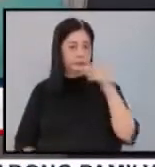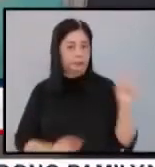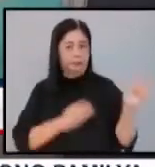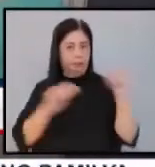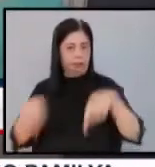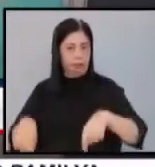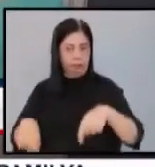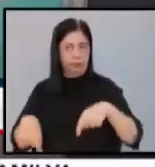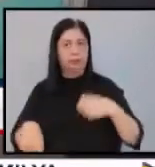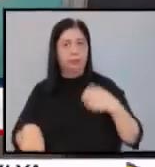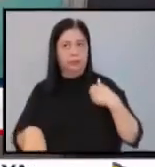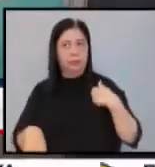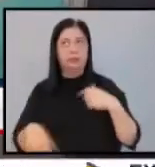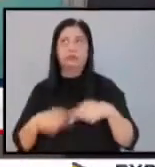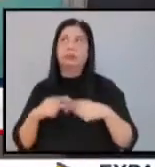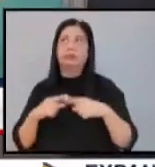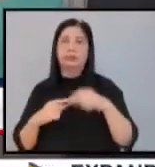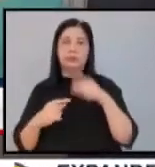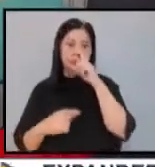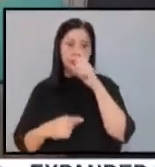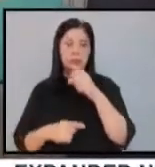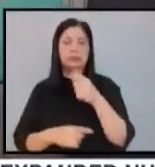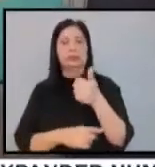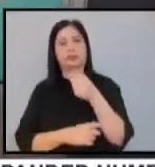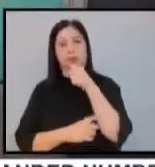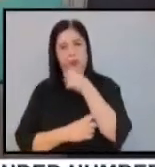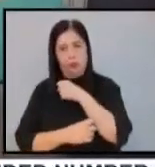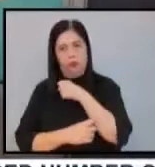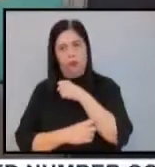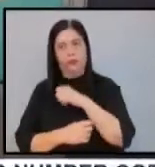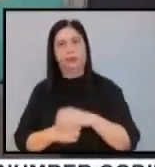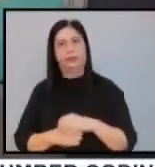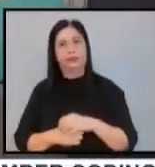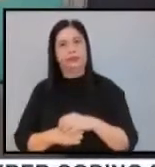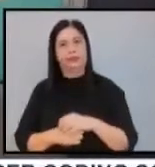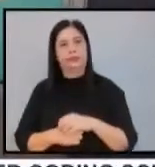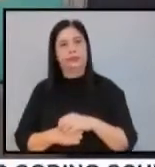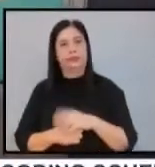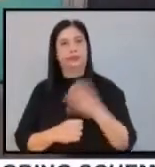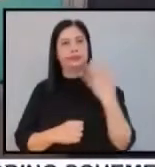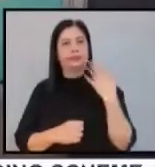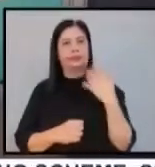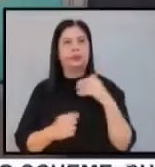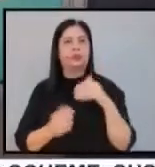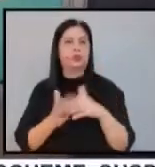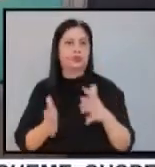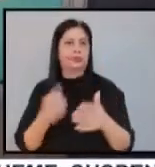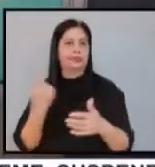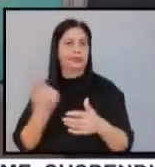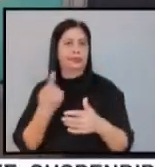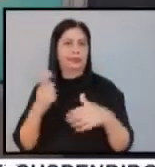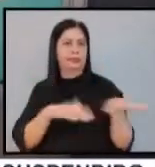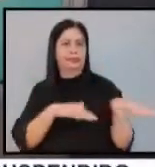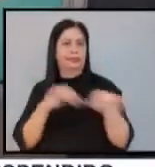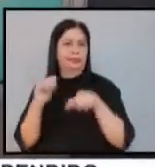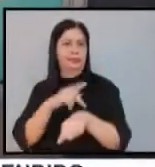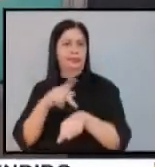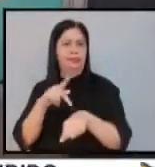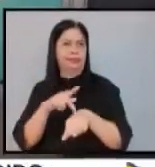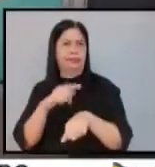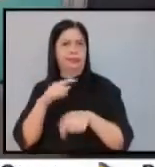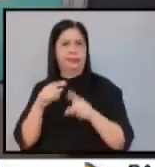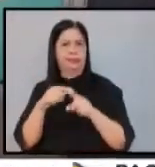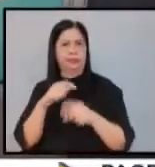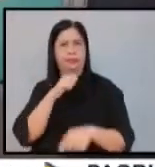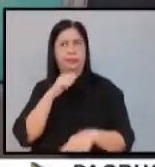was 10 years old. So, really student lang ako eh. I left the Philippines when I was grade